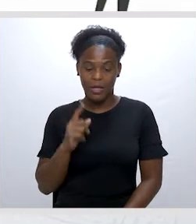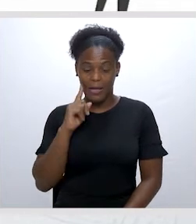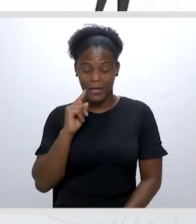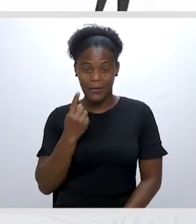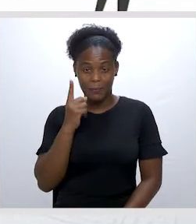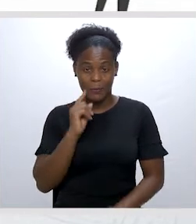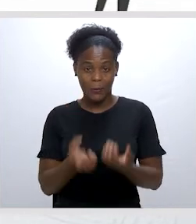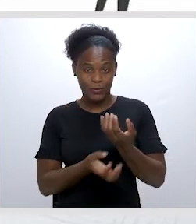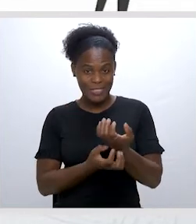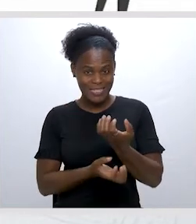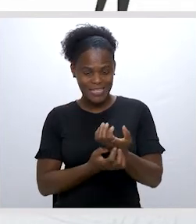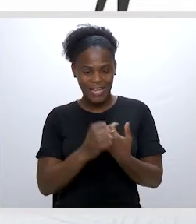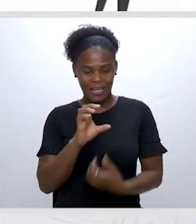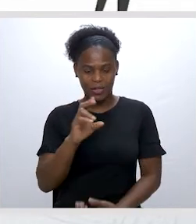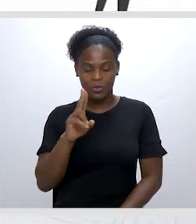Une cuisinière.